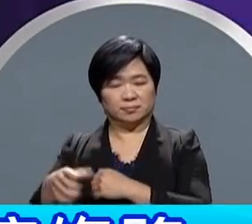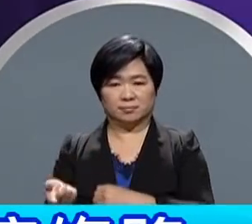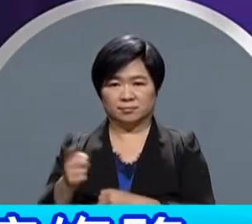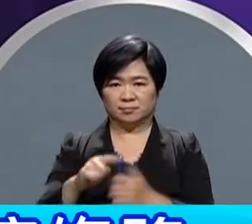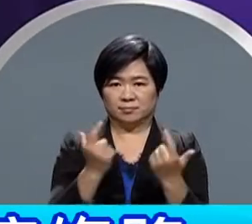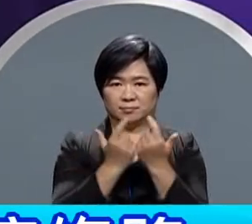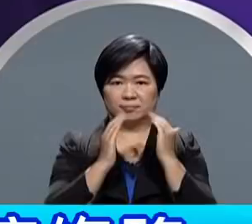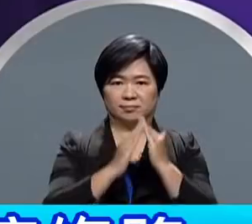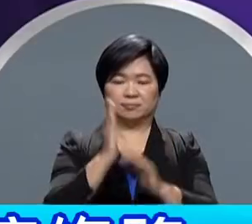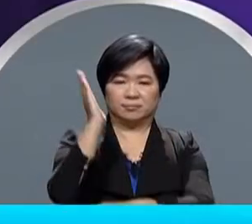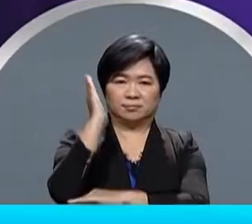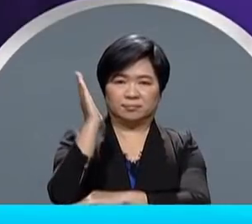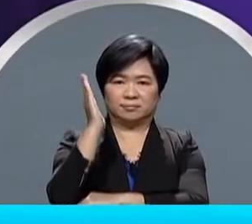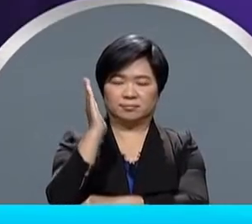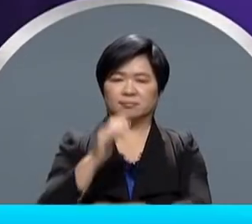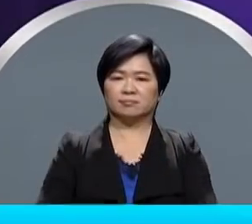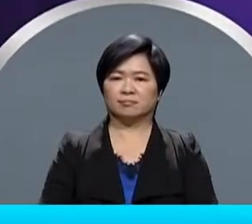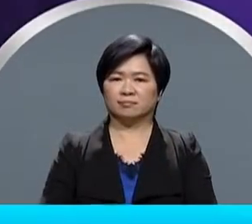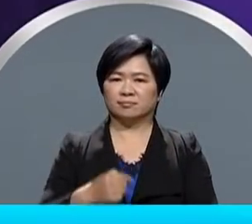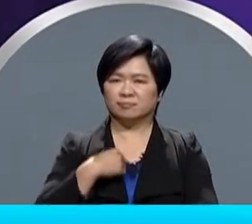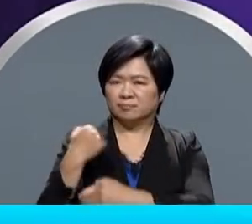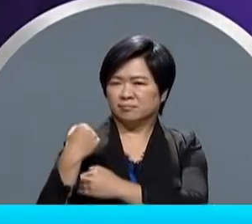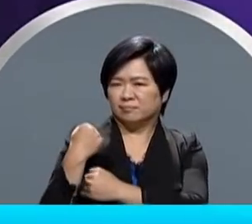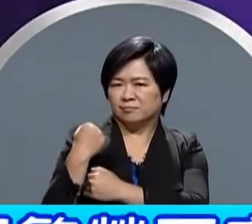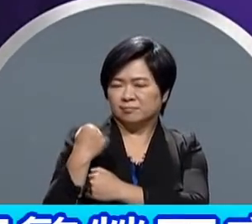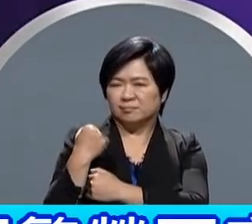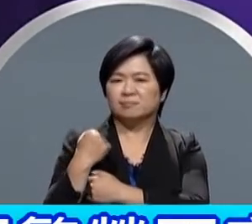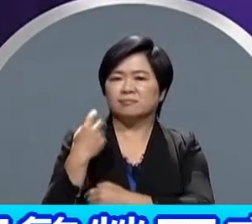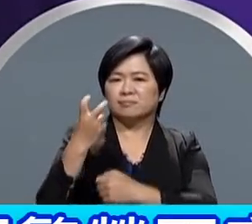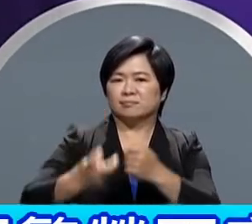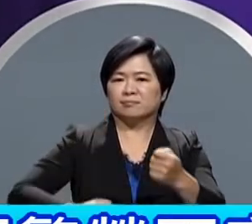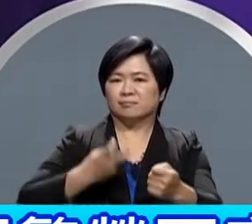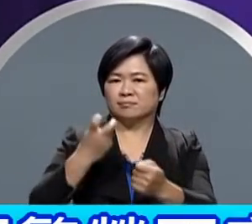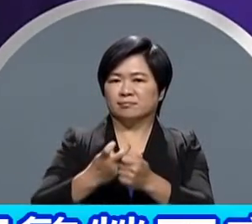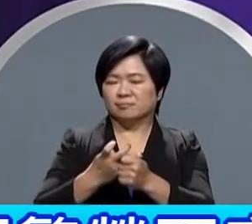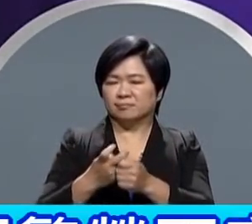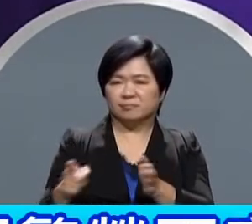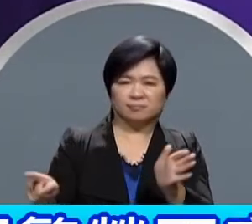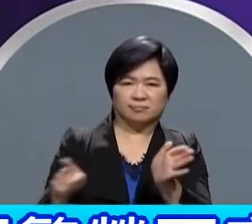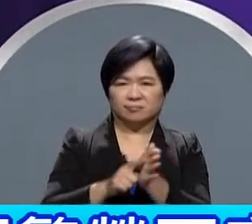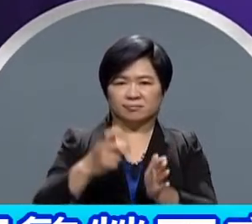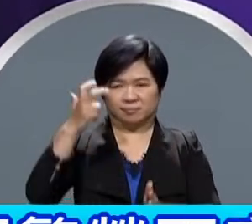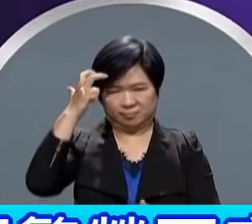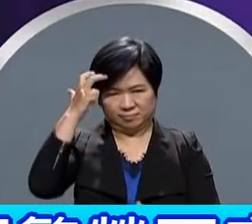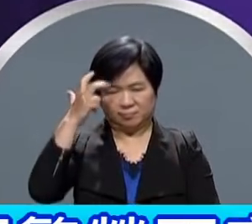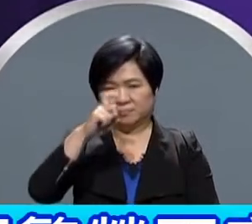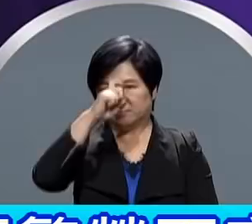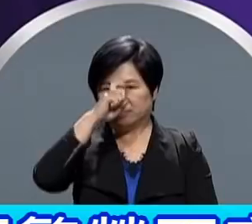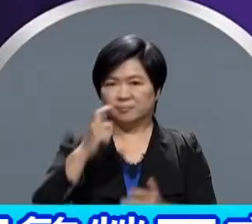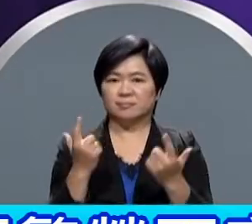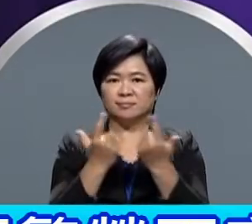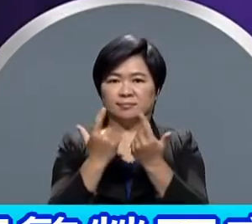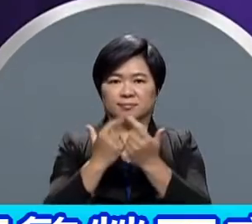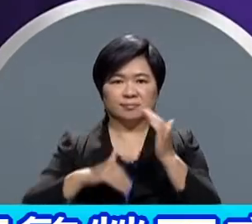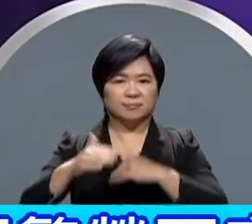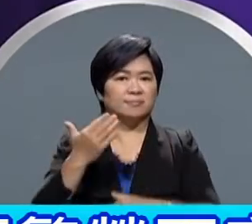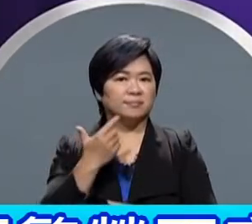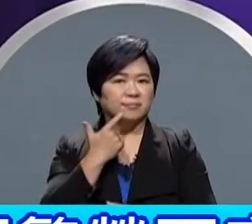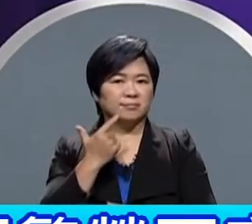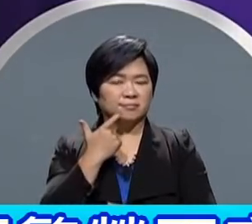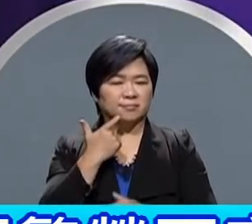府这一条路，我走了20年，一路坚持，就是要让台北更美、更繁